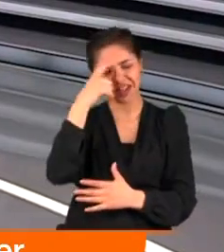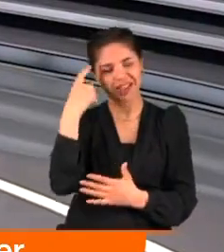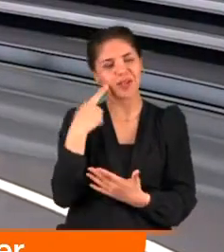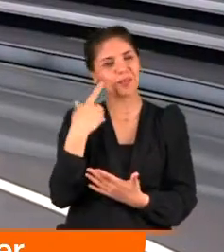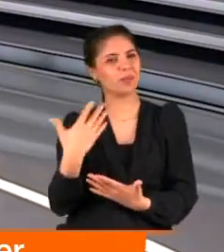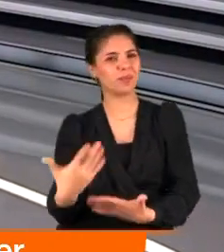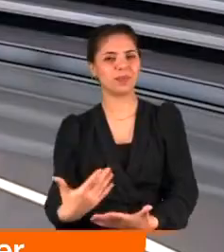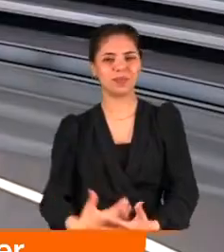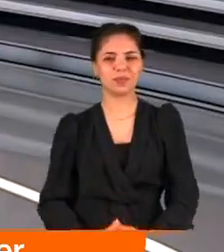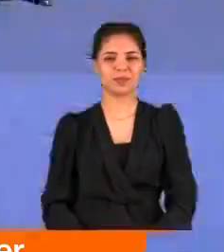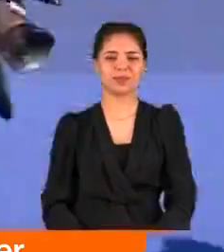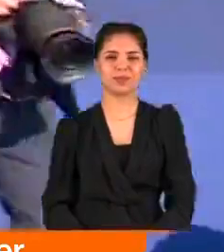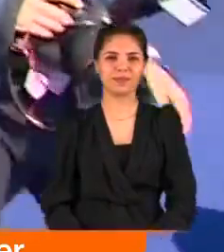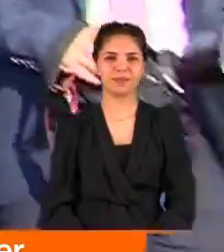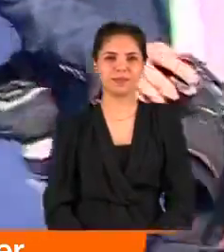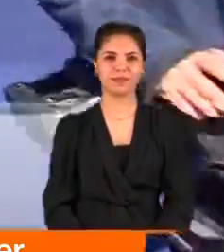yanıtladı.